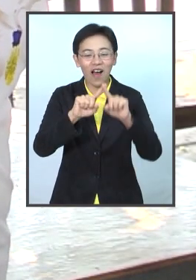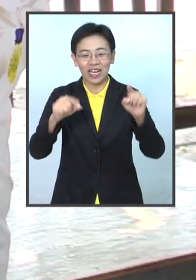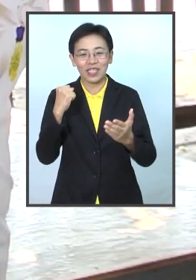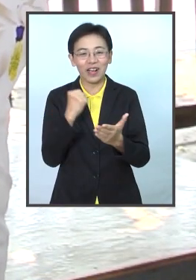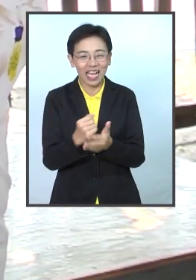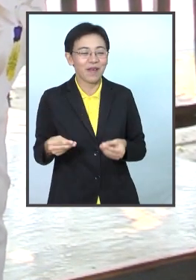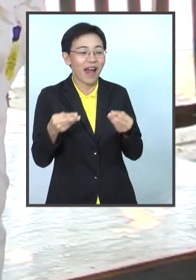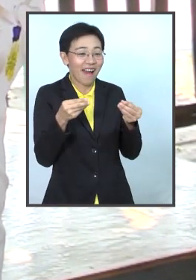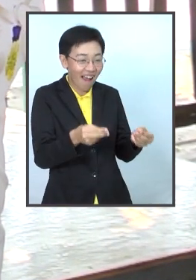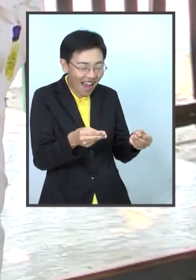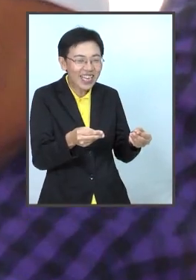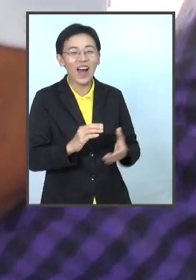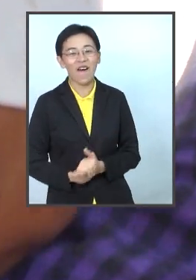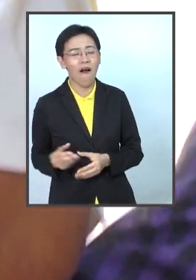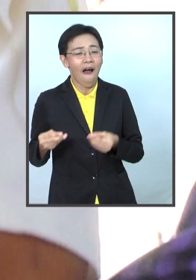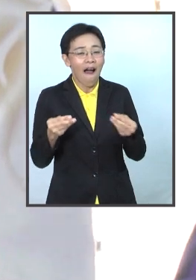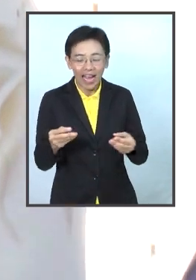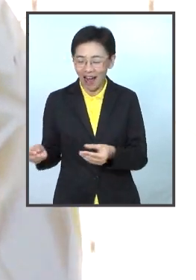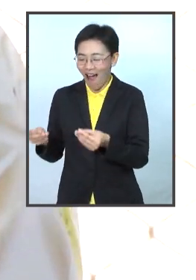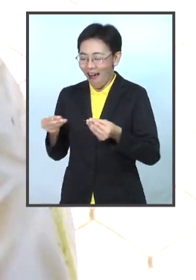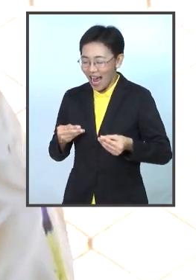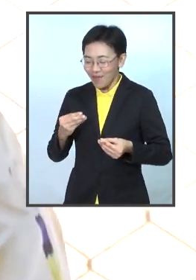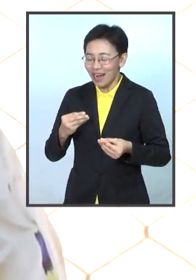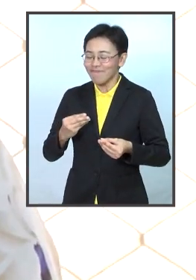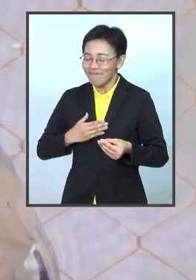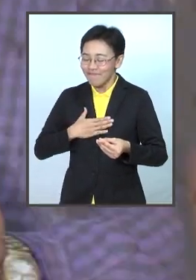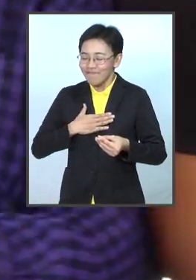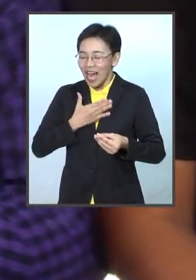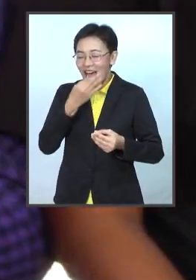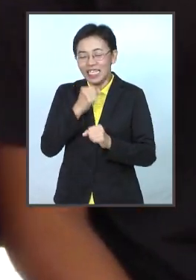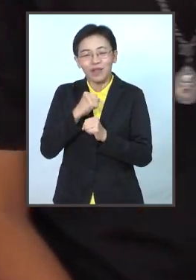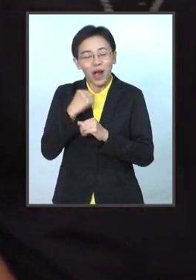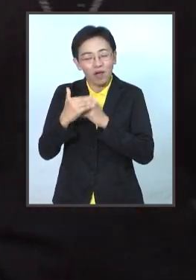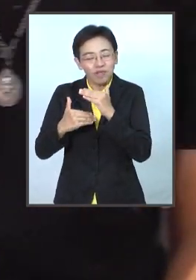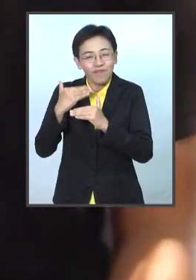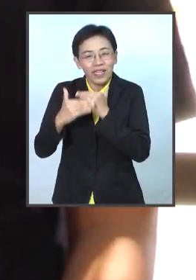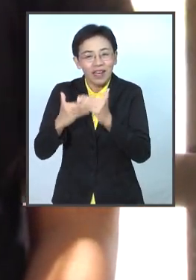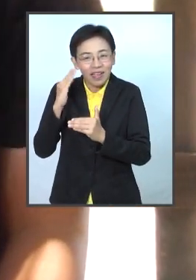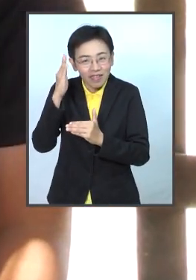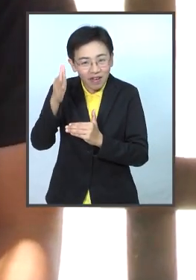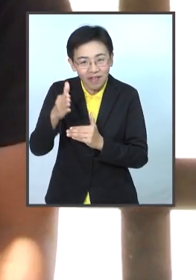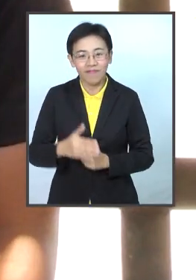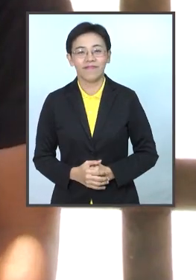ณภาพให้กับคุณดวงพรพงพิทักษ์เพื่อเป็นกำลังใจในการประกอบอาชีพที่ดีแบบนี้ต่อๆไปค่ะ